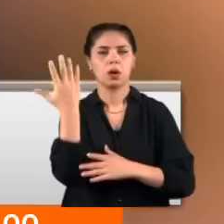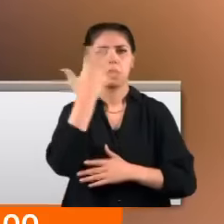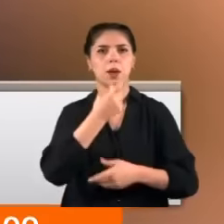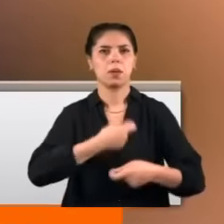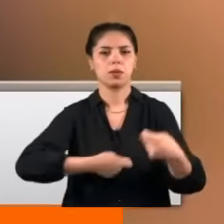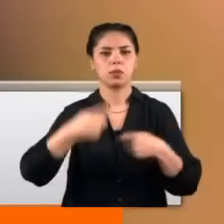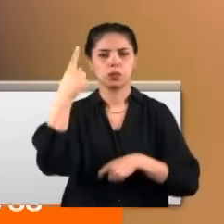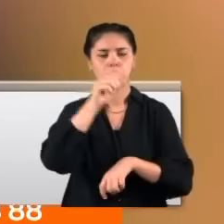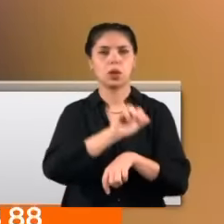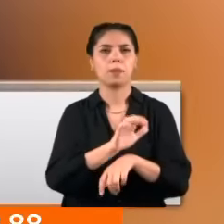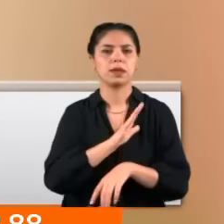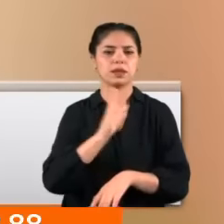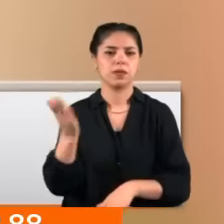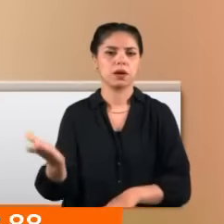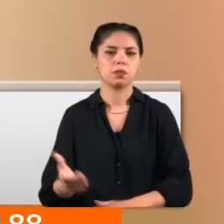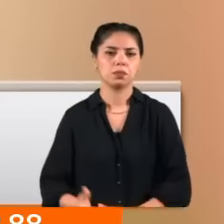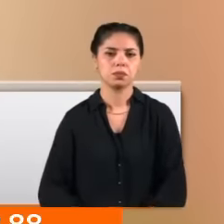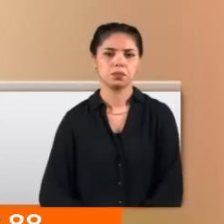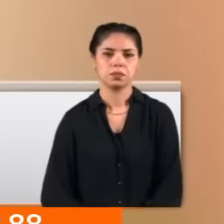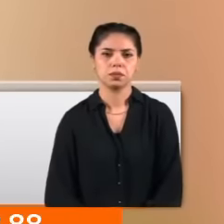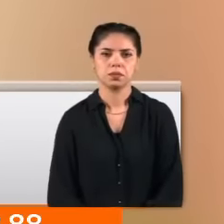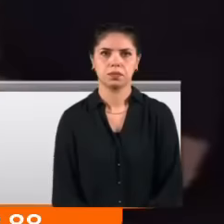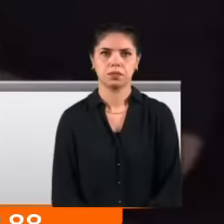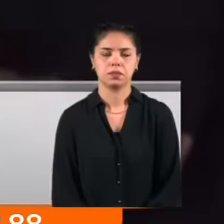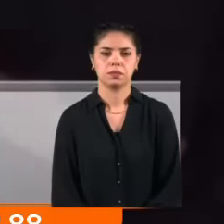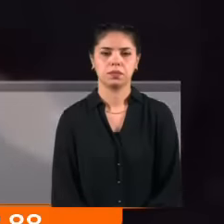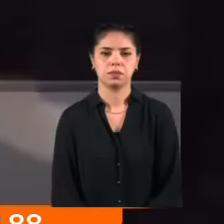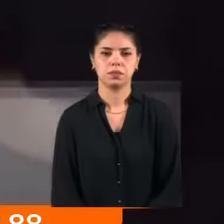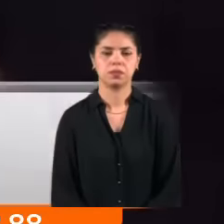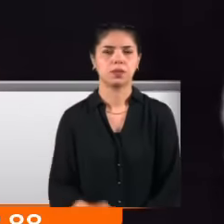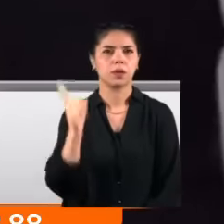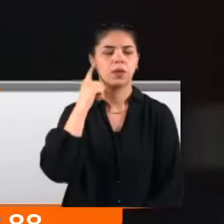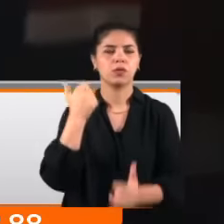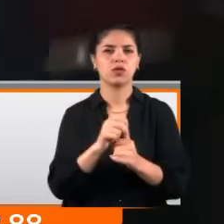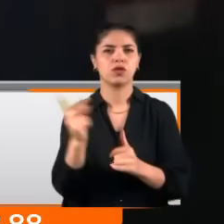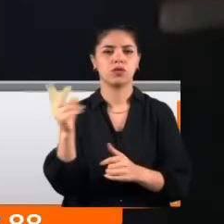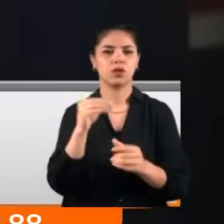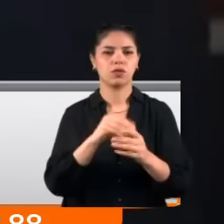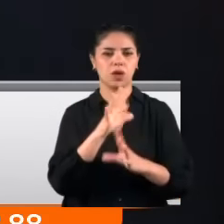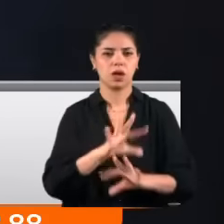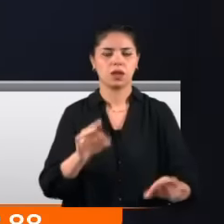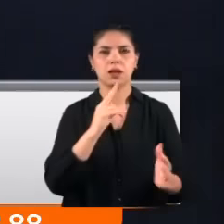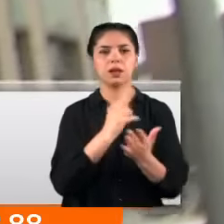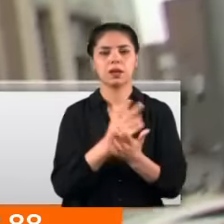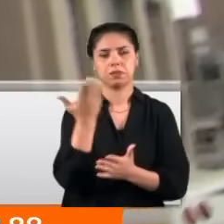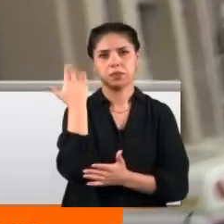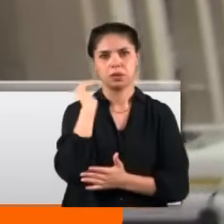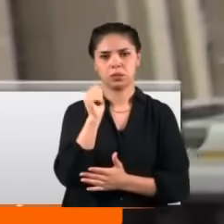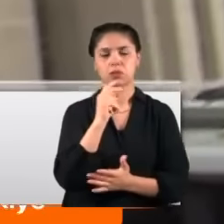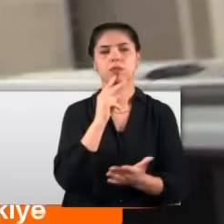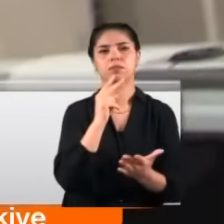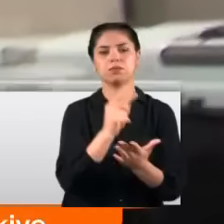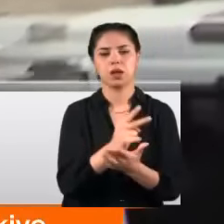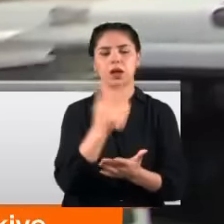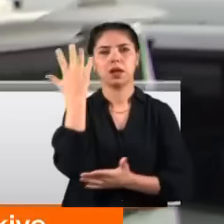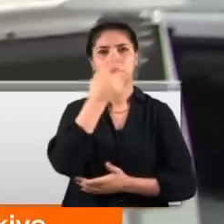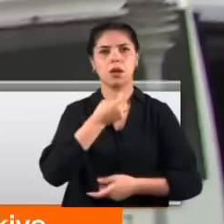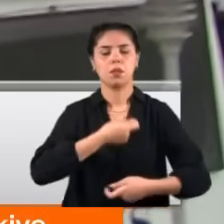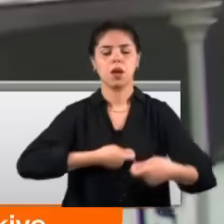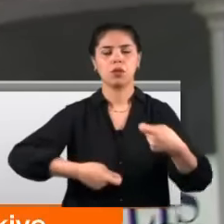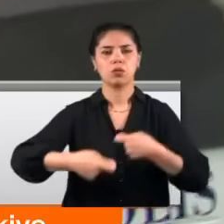cezaevinde. 750 bin lira harcıyorum. Net 1 milyon dağıtıyorum hayatım. Fenomen çift için hazırlanan iddianame geçenlerde sonuçlanmış, kara para